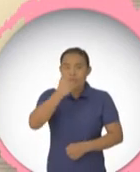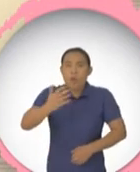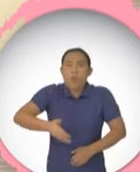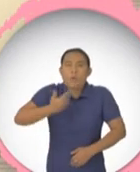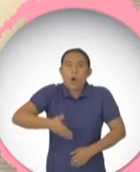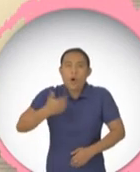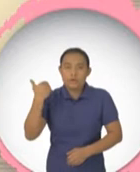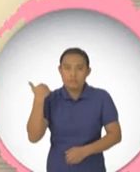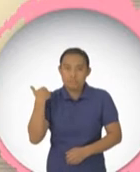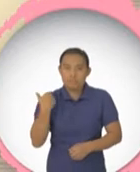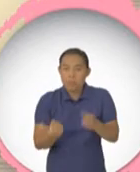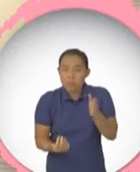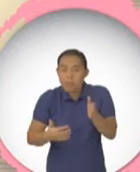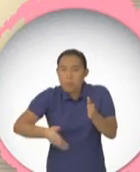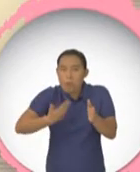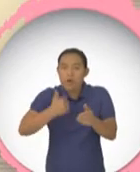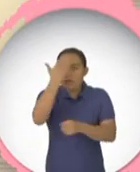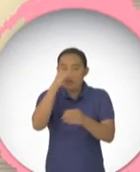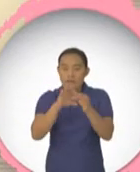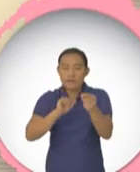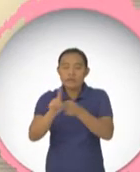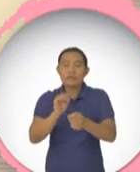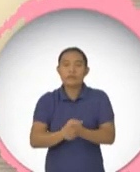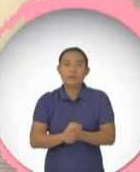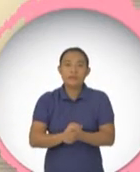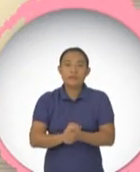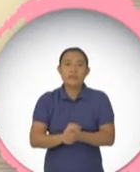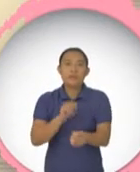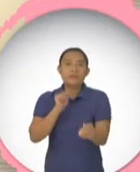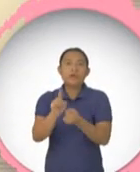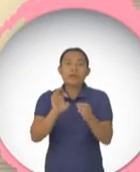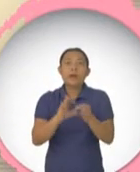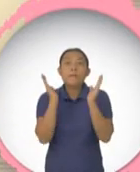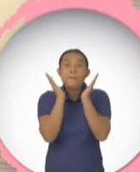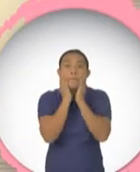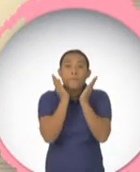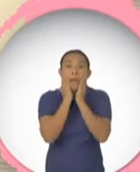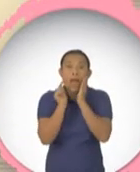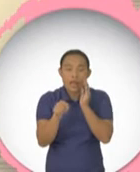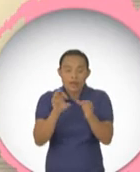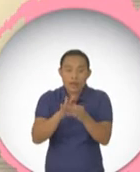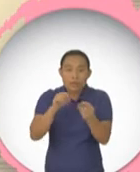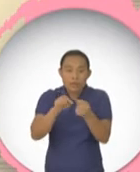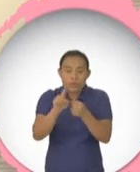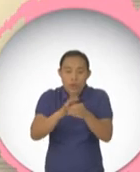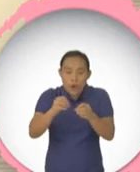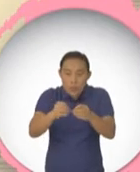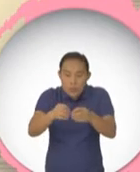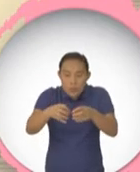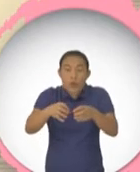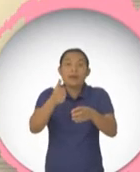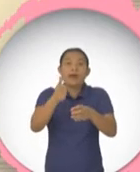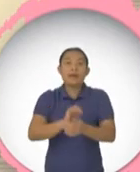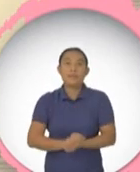ต้องการเหมือนการเดือดของน้ำค่ะมันจะได้ดีดตัวให้ส่วนผสมให้ส่วนของแป้งเนี่ยมันพองตัวขึ้นนะคะไฟที่